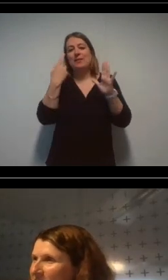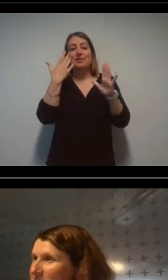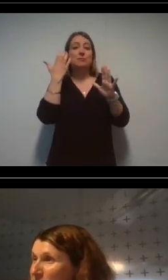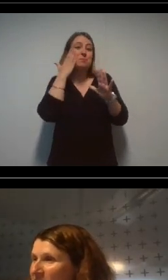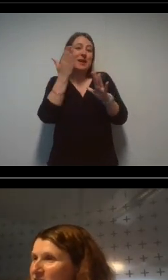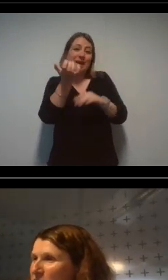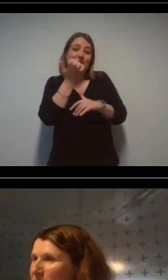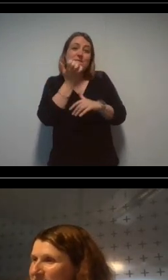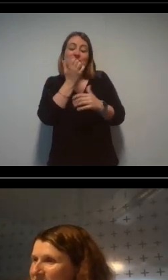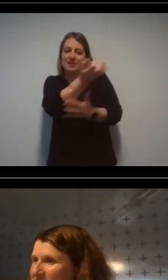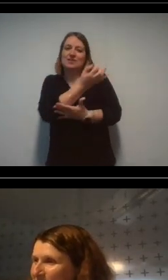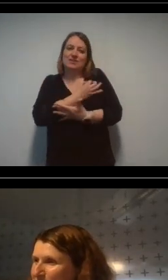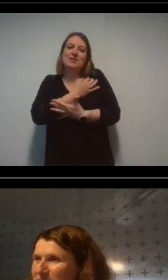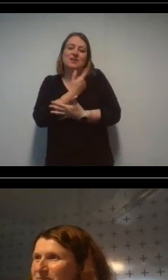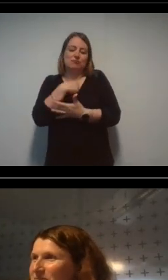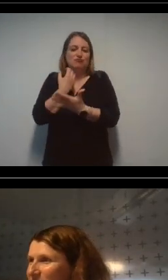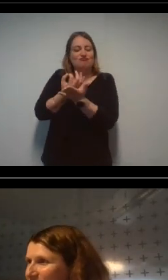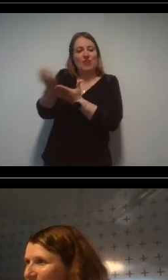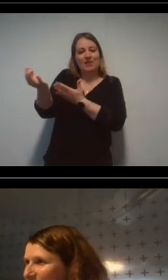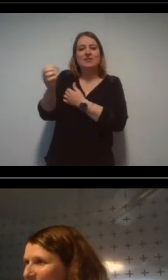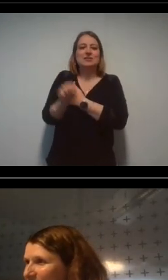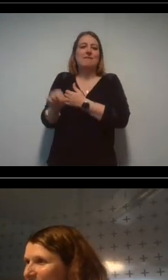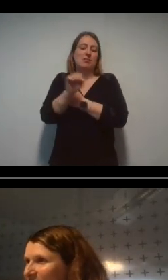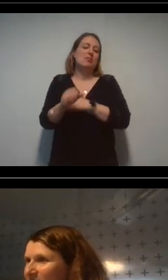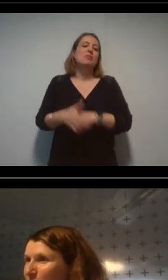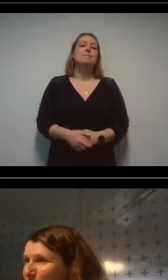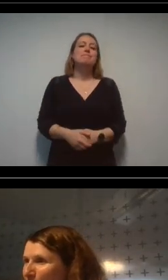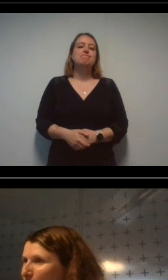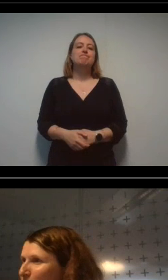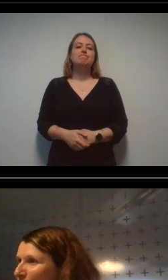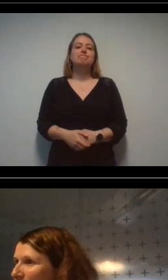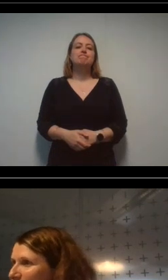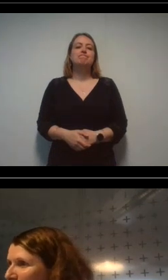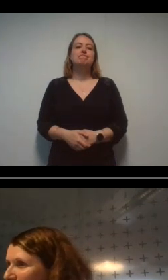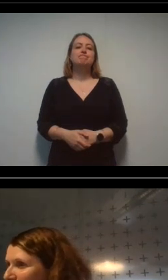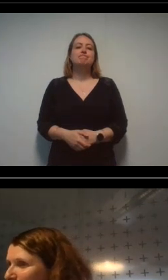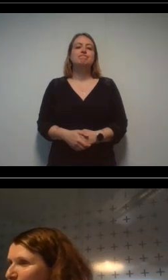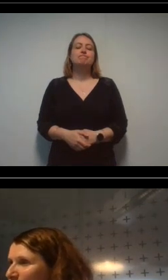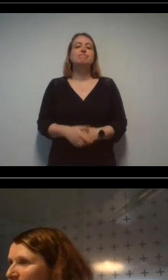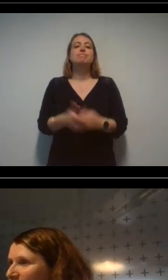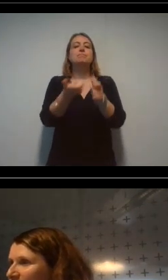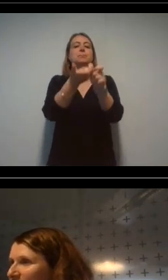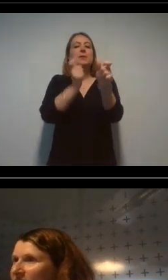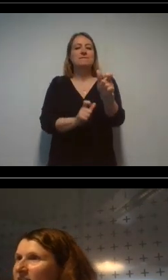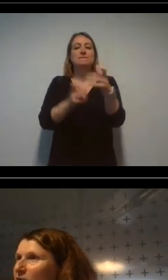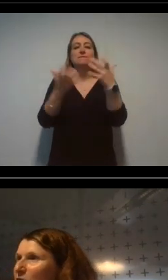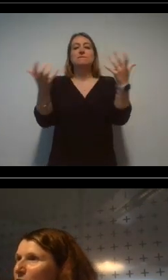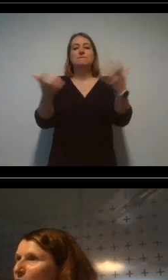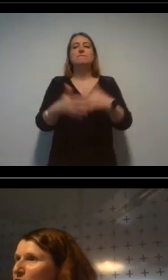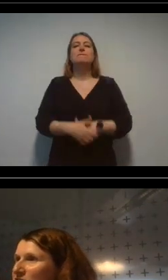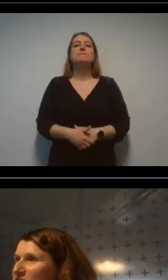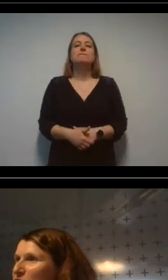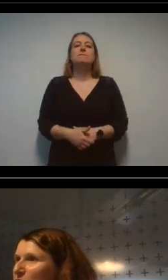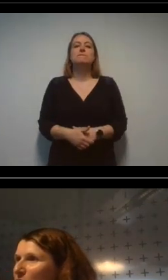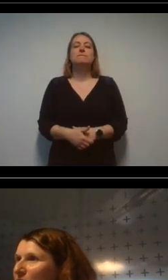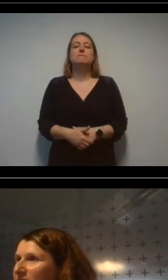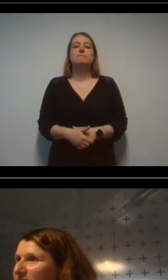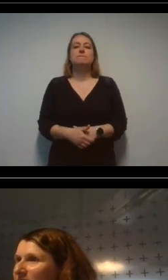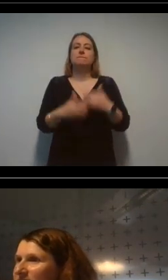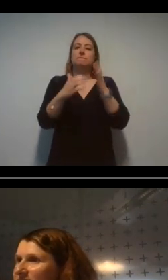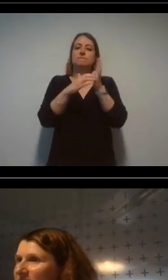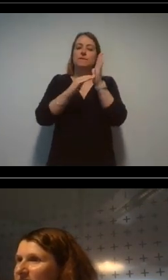souhait et ce sera avec plaisir. Et donc, pour la suite, je souhaitais revenir